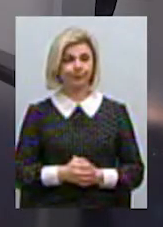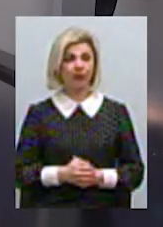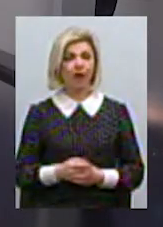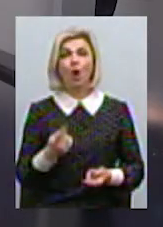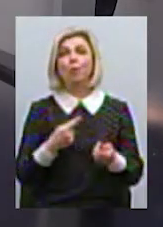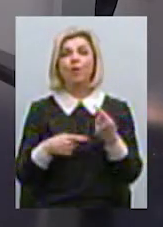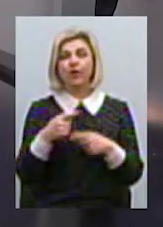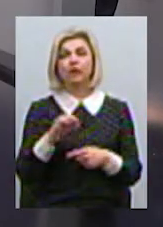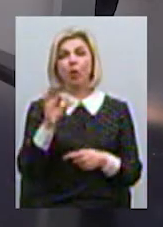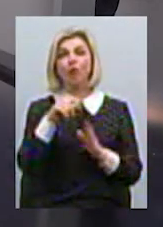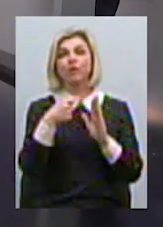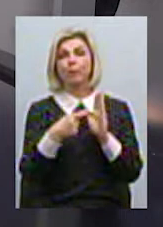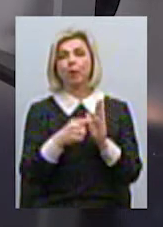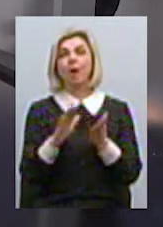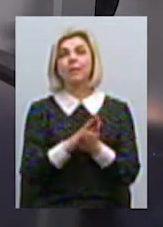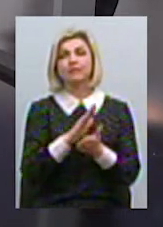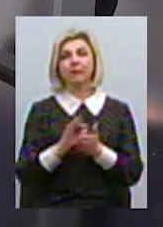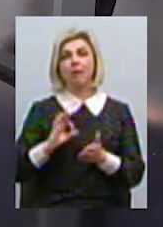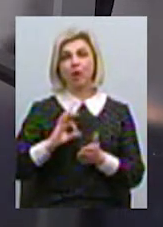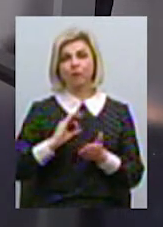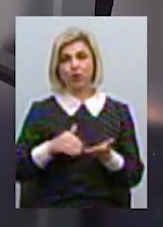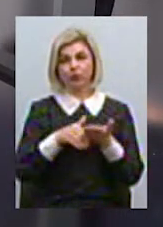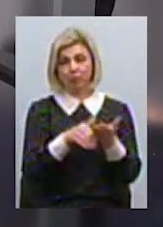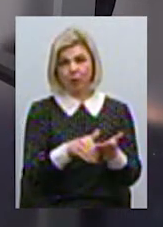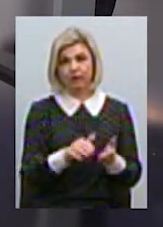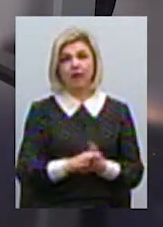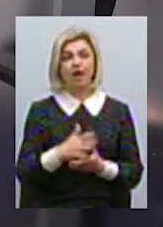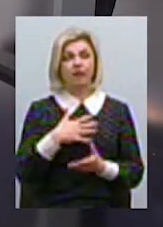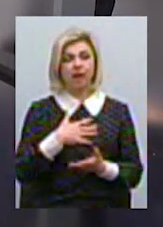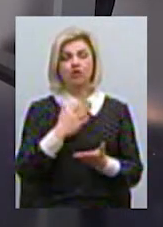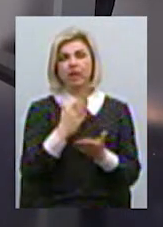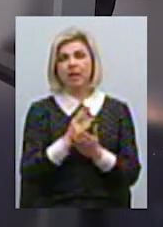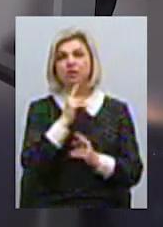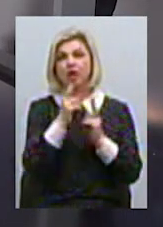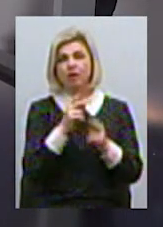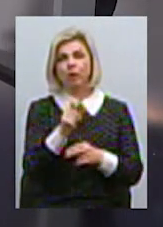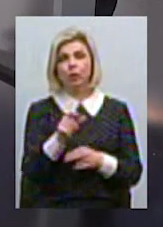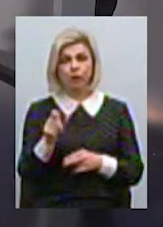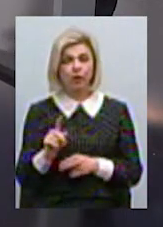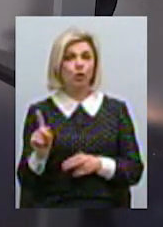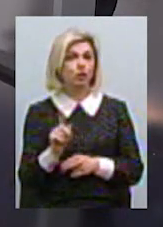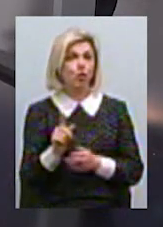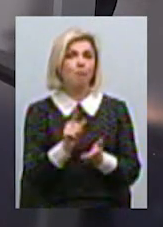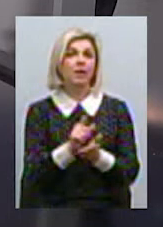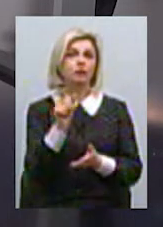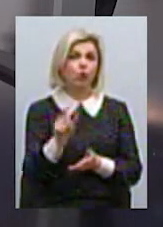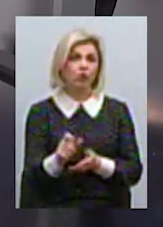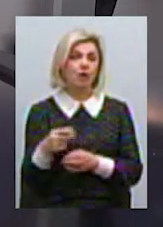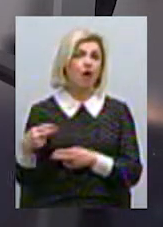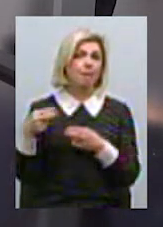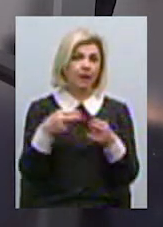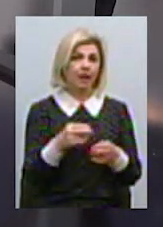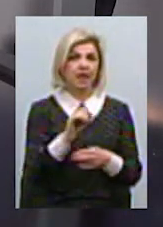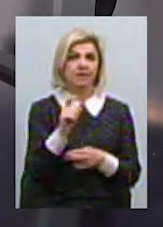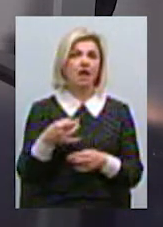центрів безоплатної правової допомоги, не поодинокими в нашій редакції є скарги людей про те, що от пенсіонер десь приїхав з